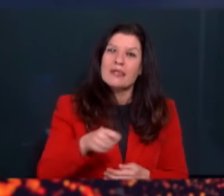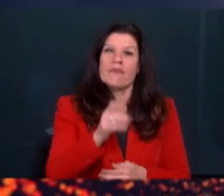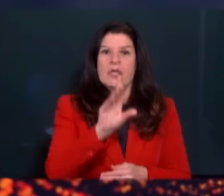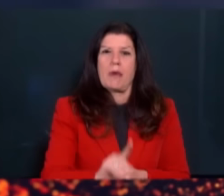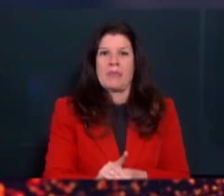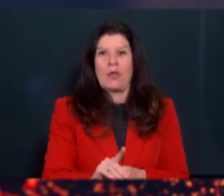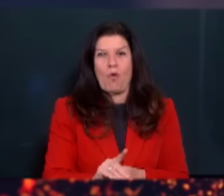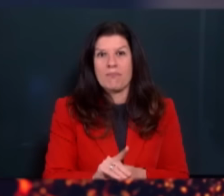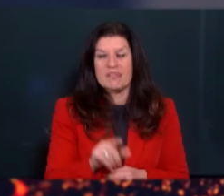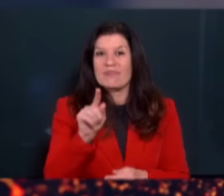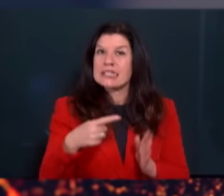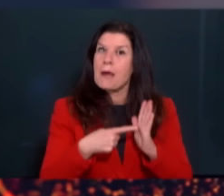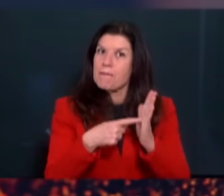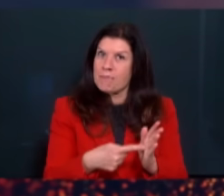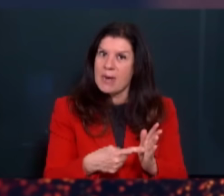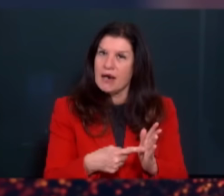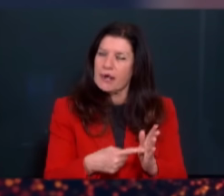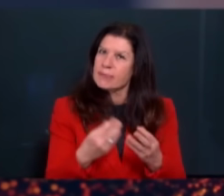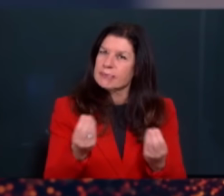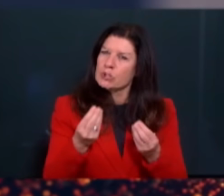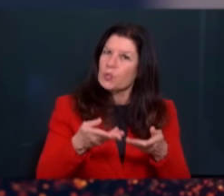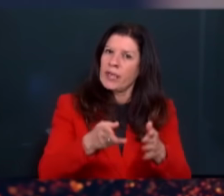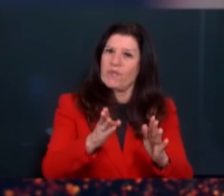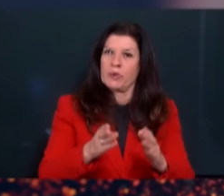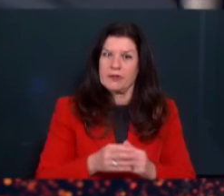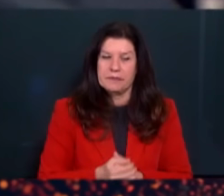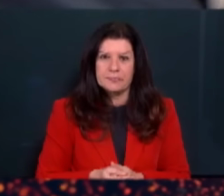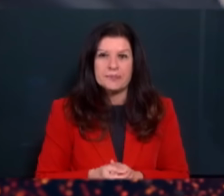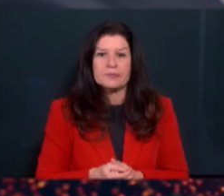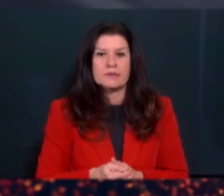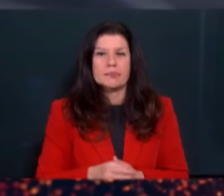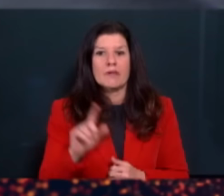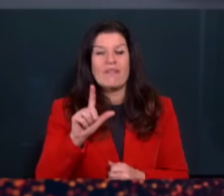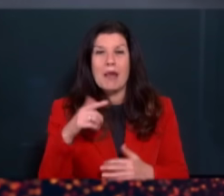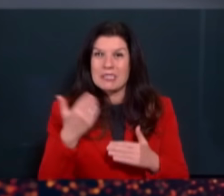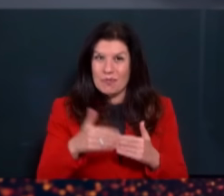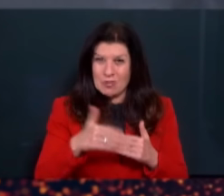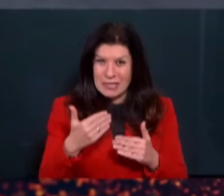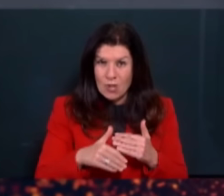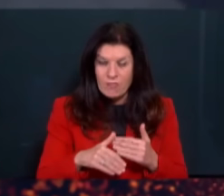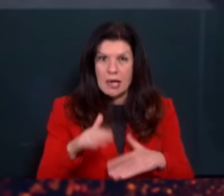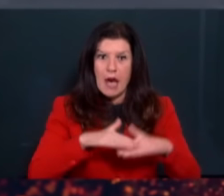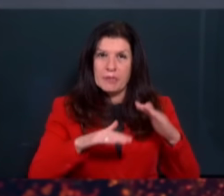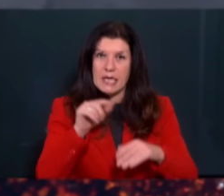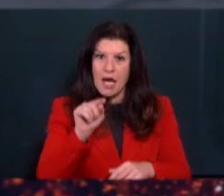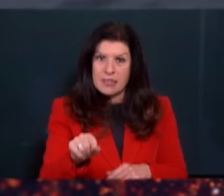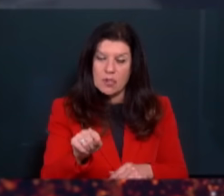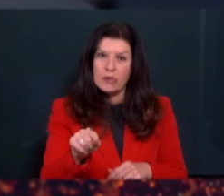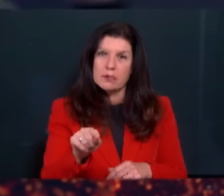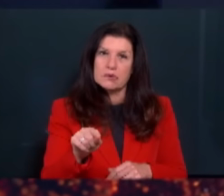העיר, מראה על מגמה. זאת אומרת, בסוף, הבנייה הזאת היא זו